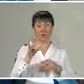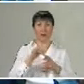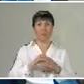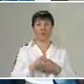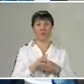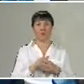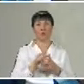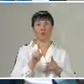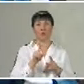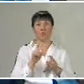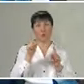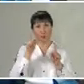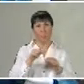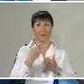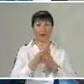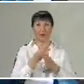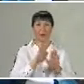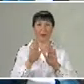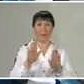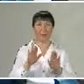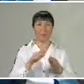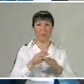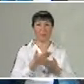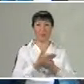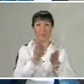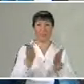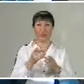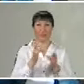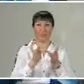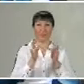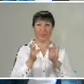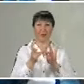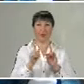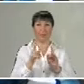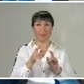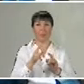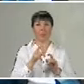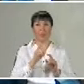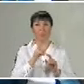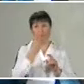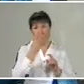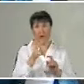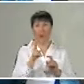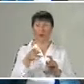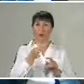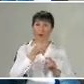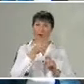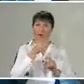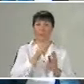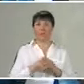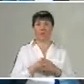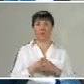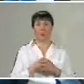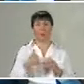свои поделки представить в интернете для того чтобы вдруг кого-то это заинтересует но я конечно могу